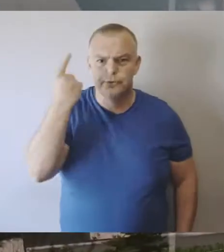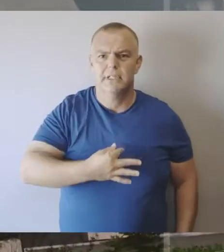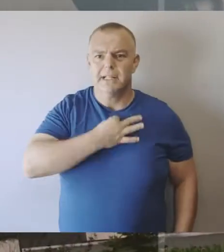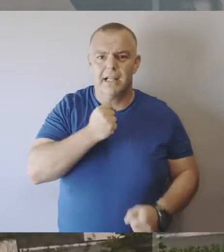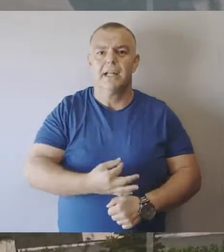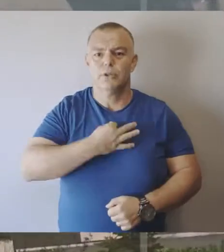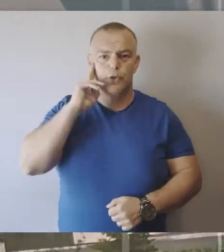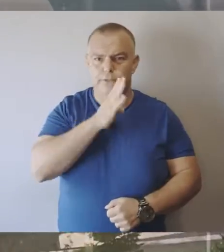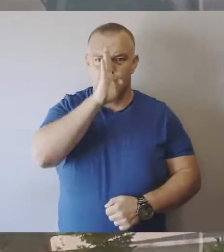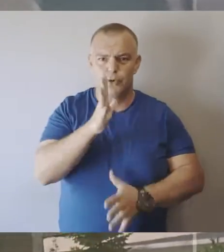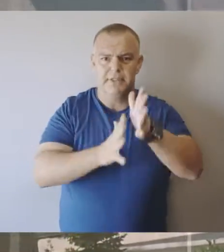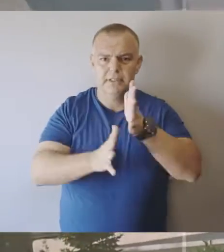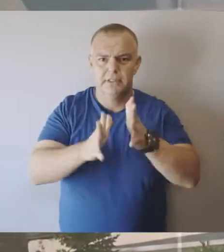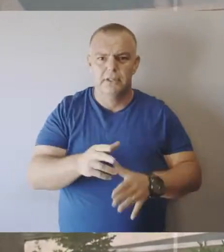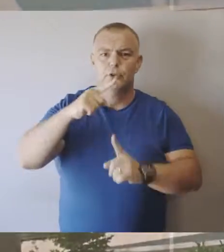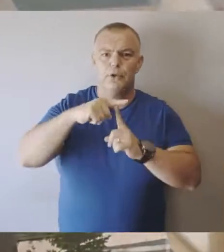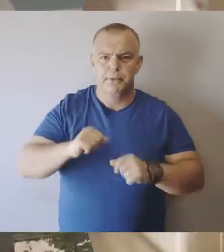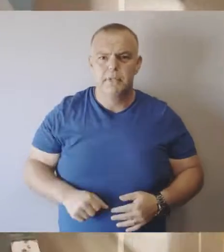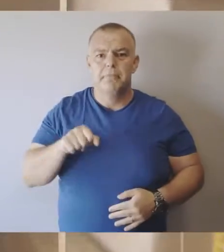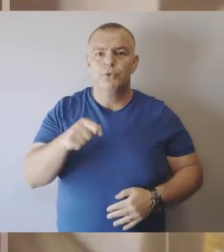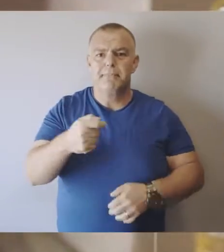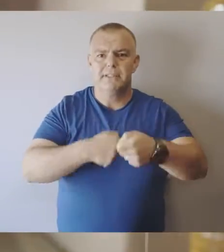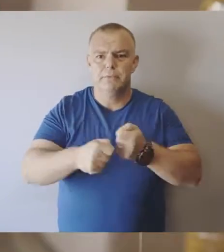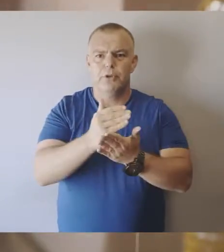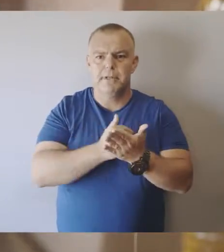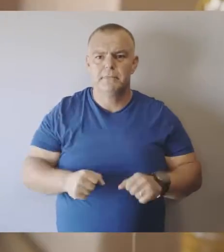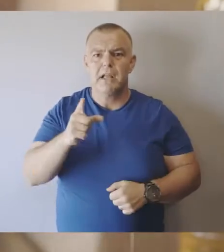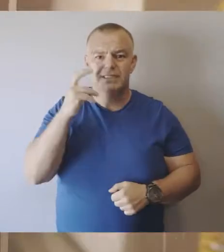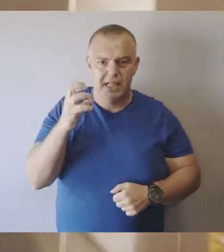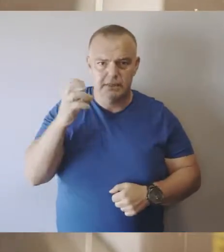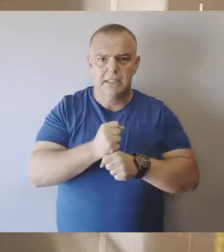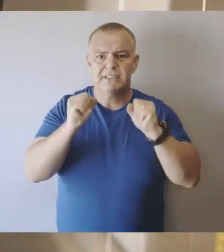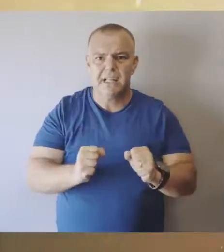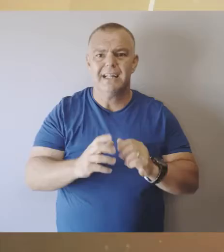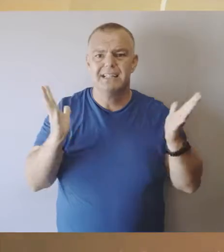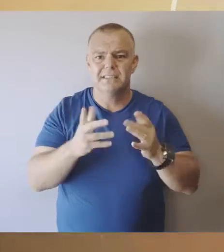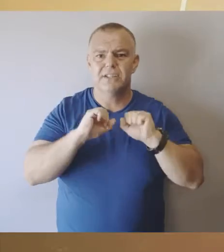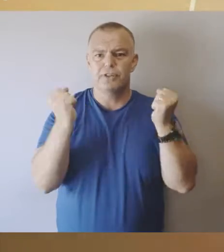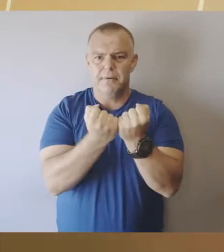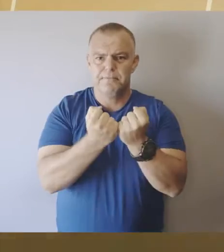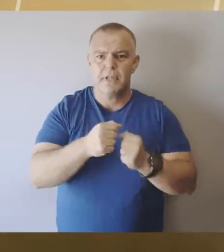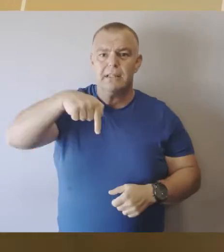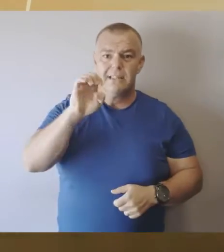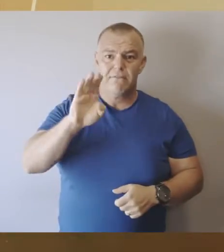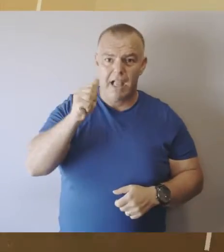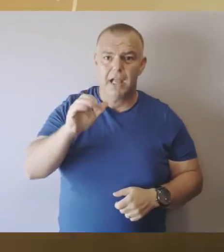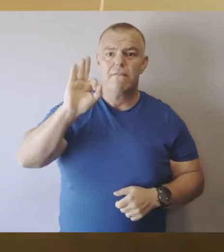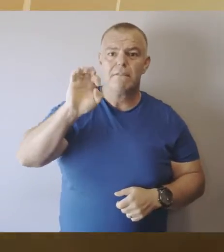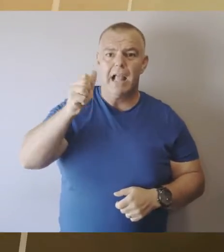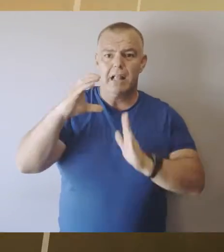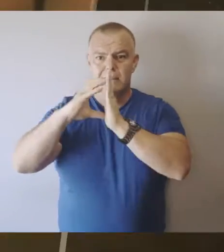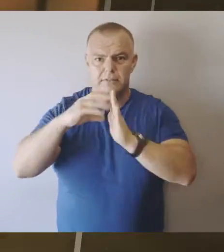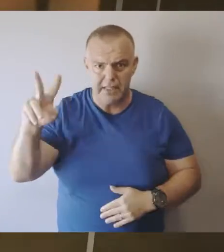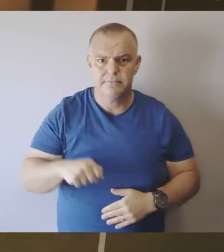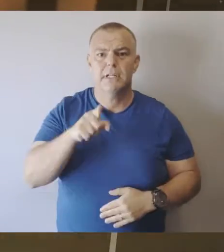με το επιχειρησιακό πρόγραμμα επισητιστικής και βασικής υλικής συνδρομής TEVA FEED. Η προσπάθειά μας για ευρύτερη στήριξη των απόρων